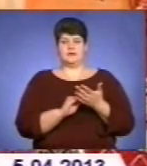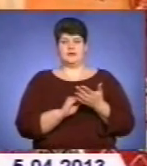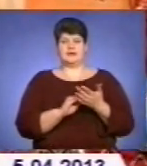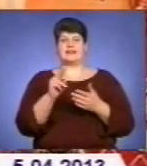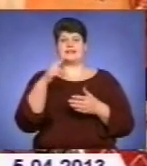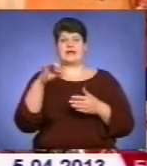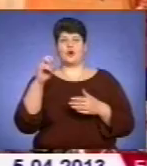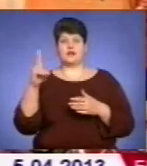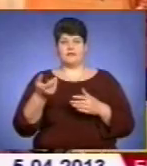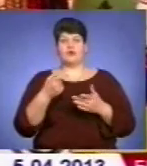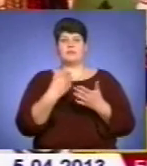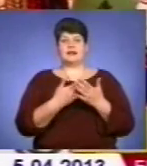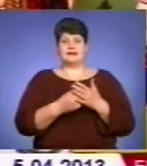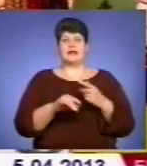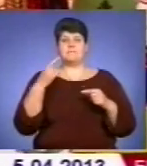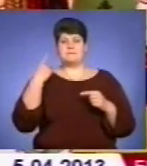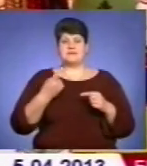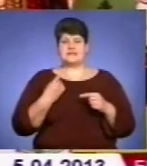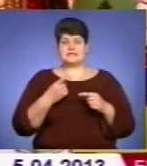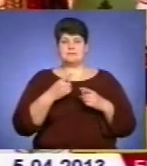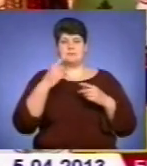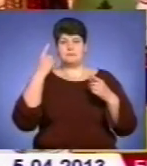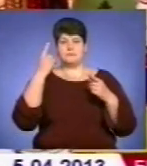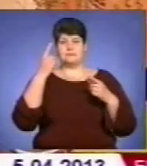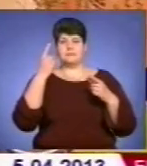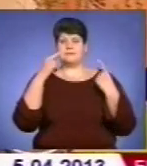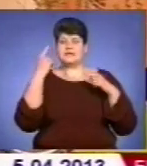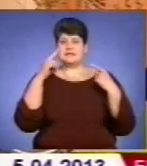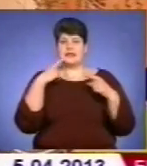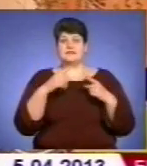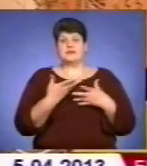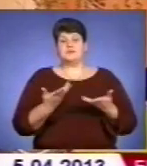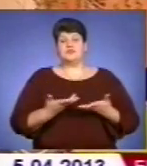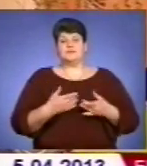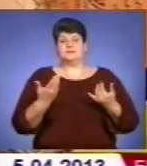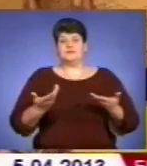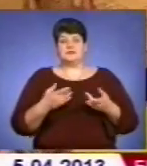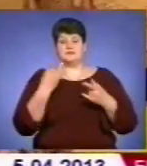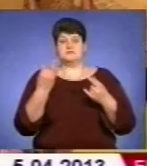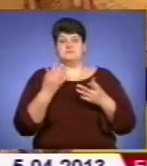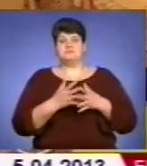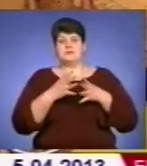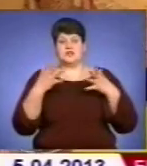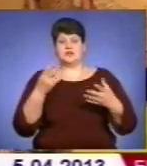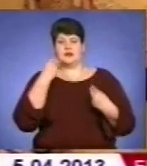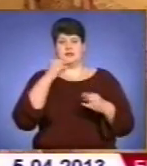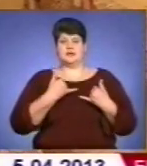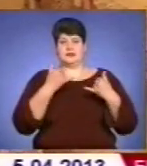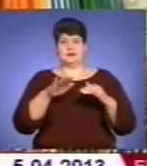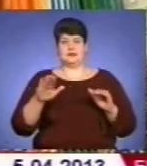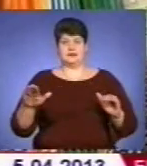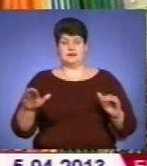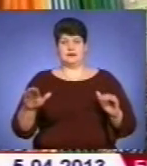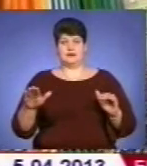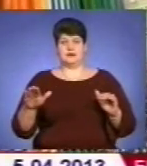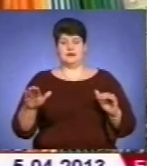Декоративне прикладне мистецтво майстрів у різних стилях. Через такі виставки бібліотека живіша для читача, каже Леся Олійник.